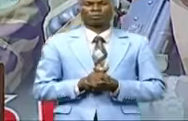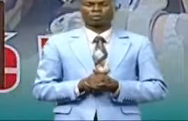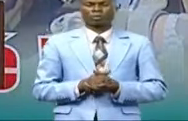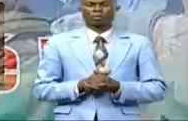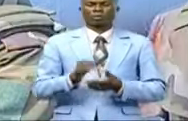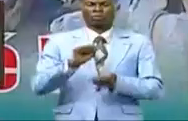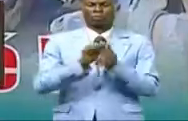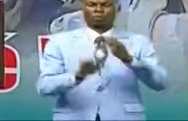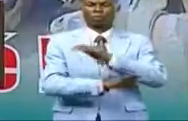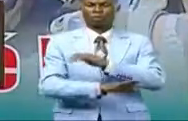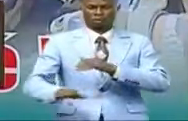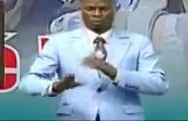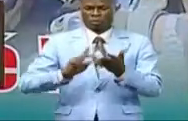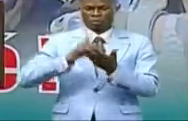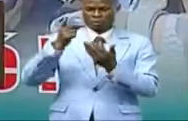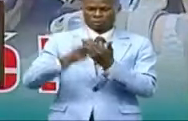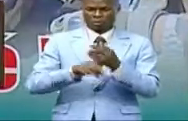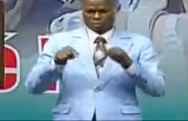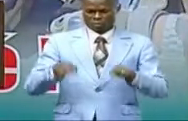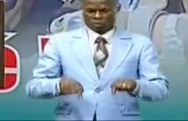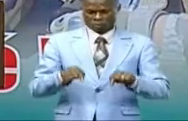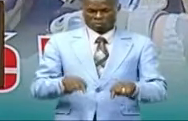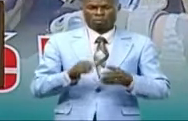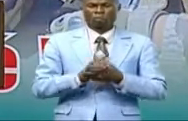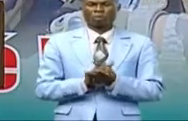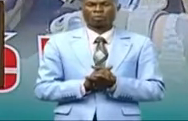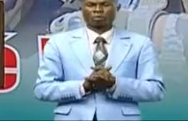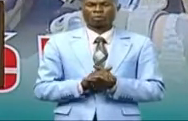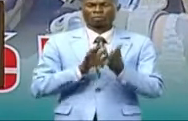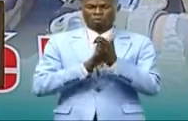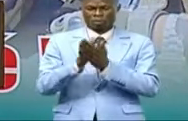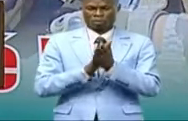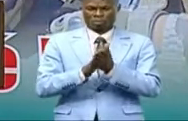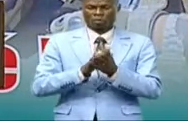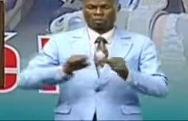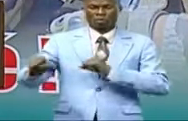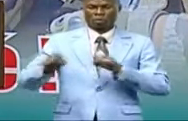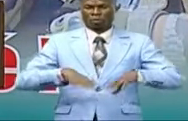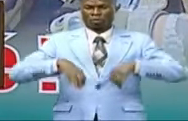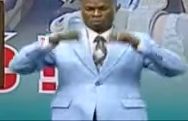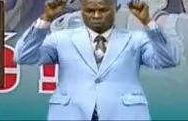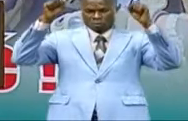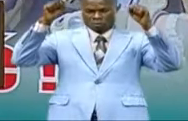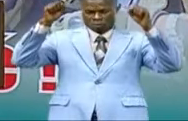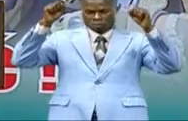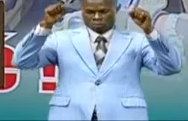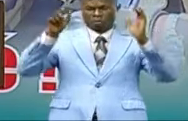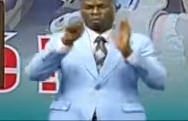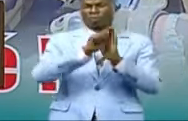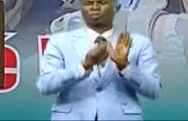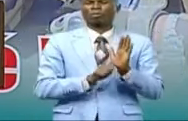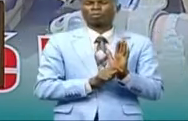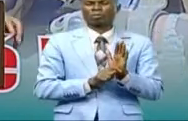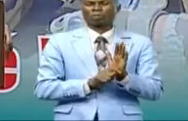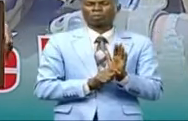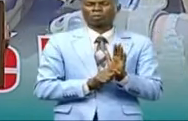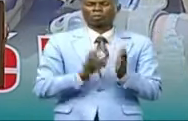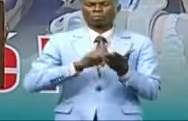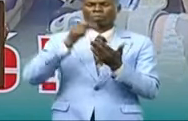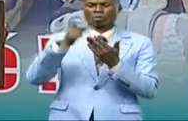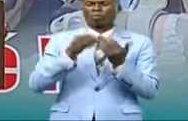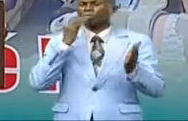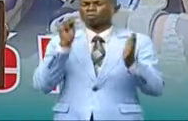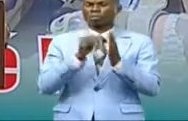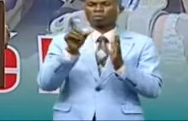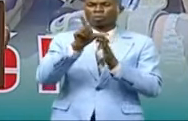Dernier point inscrit à l'ordre du jour de ce jour, relatif à l'examen et à l'approbation des textes. Projet